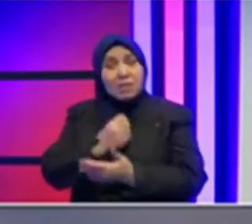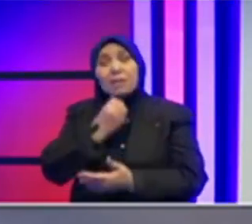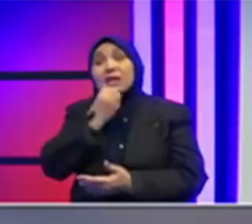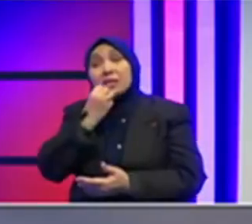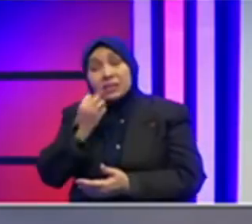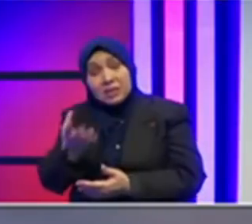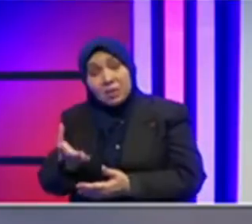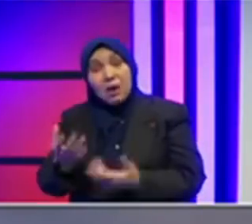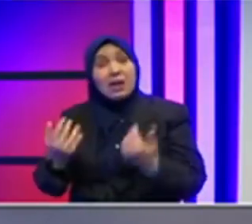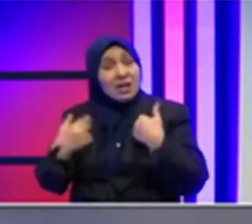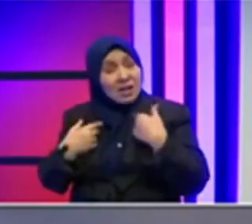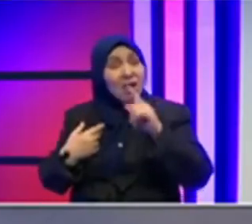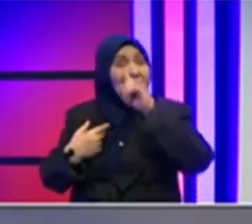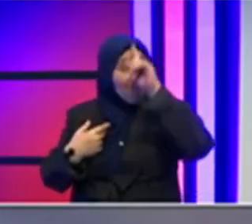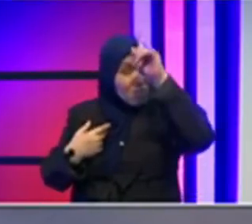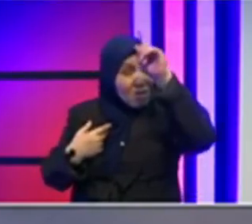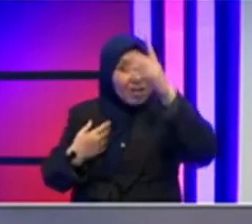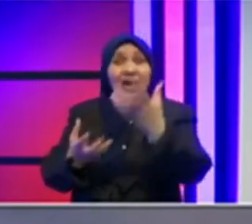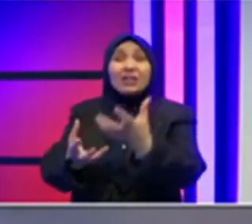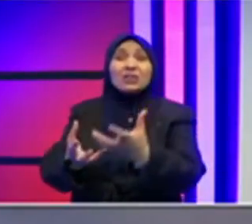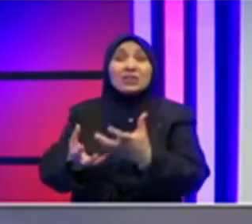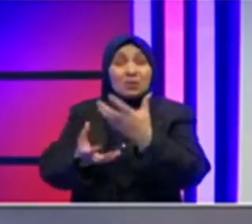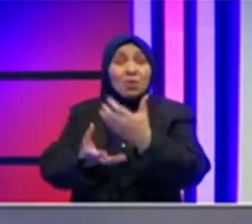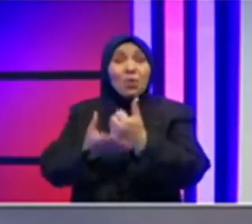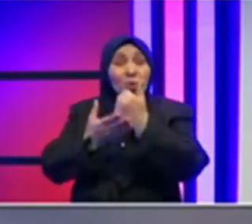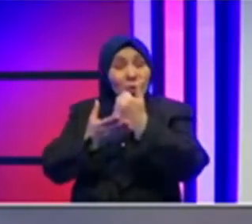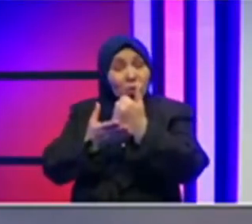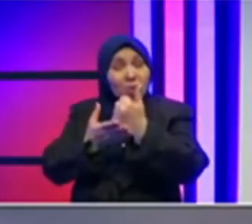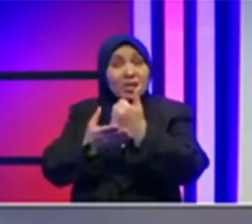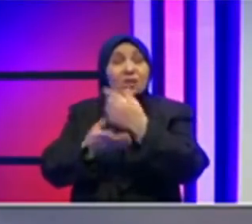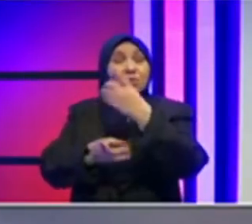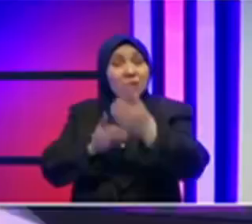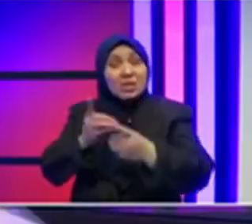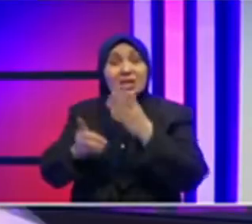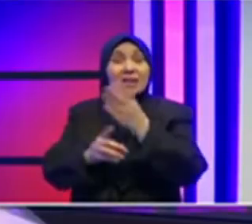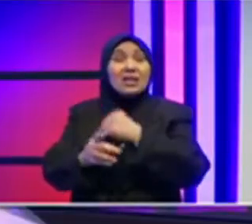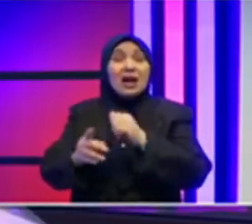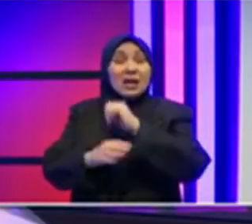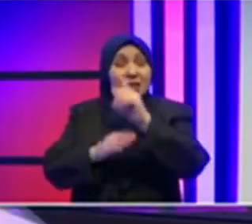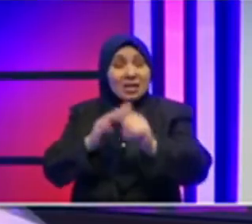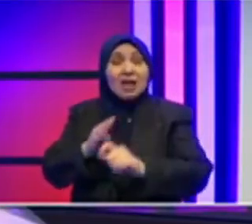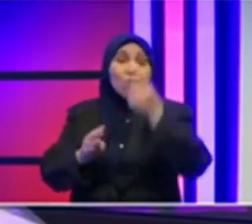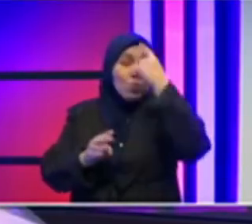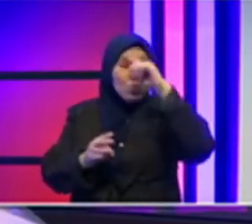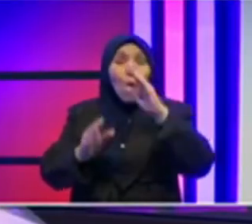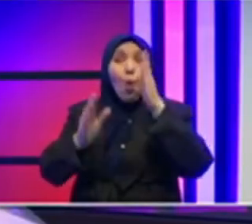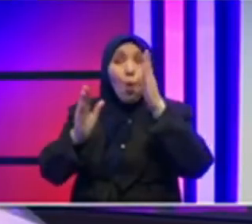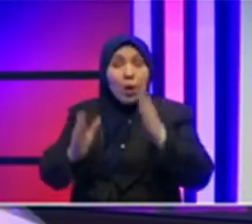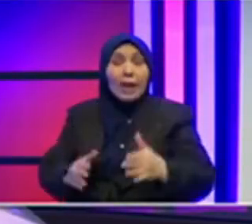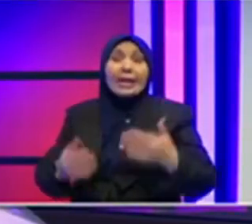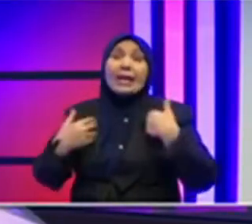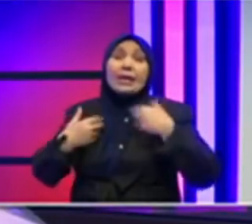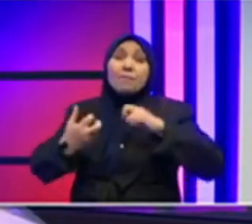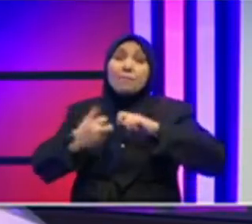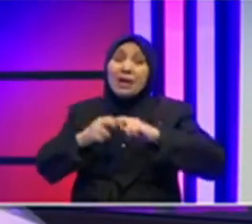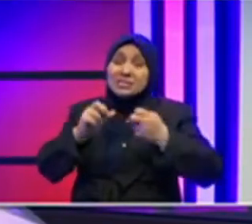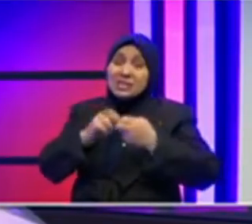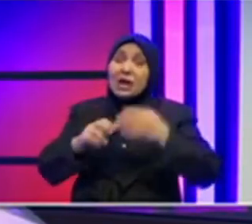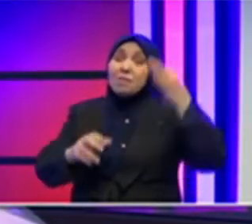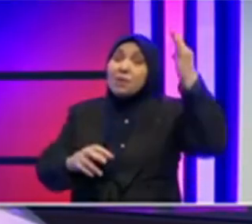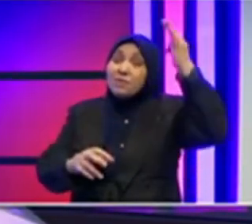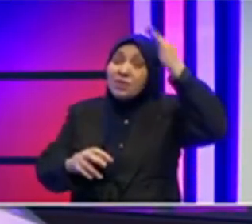bahawa adakah Allah nak tolong dia di dunia wal akhirah? Allah cakap bagi orang yang ada masalah berfikir